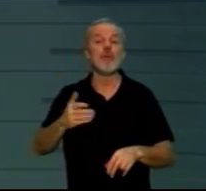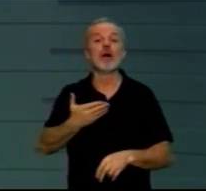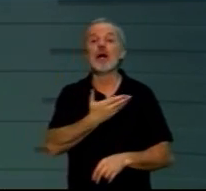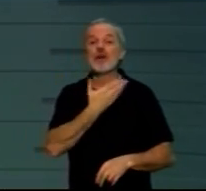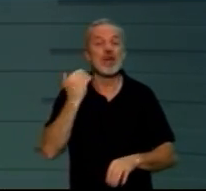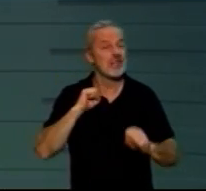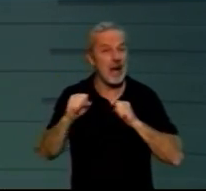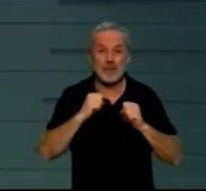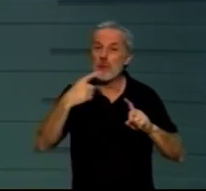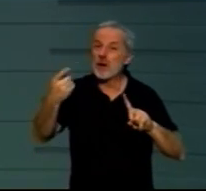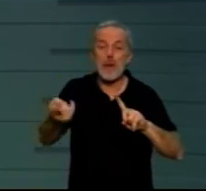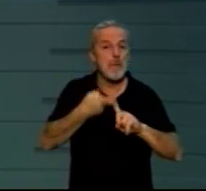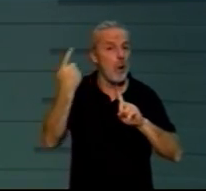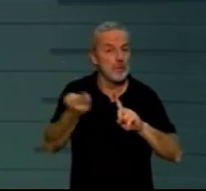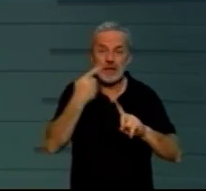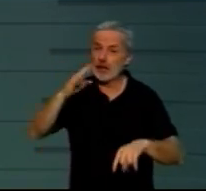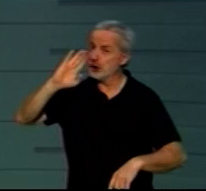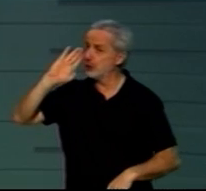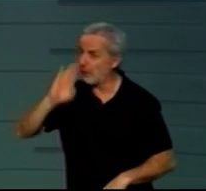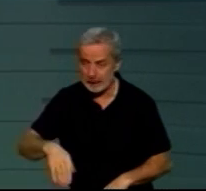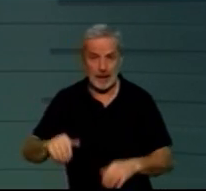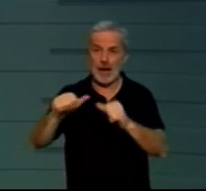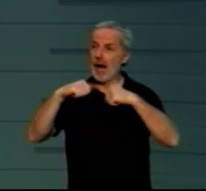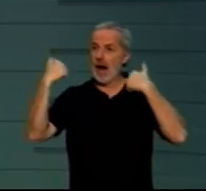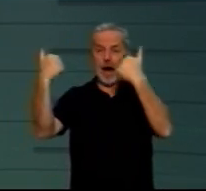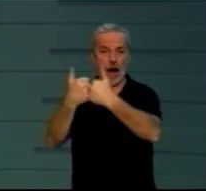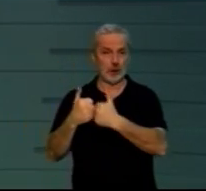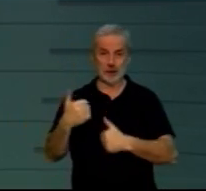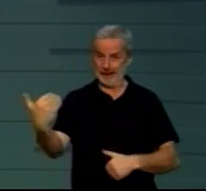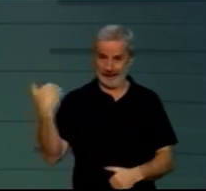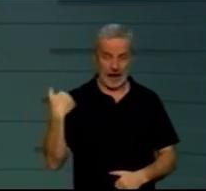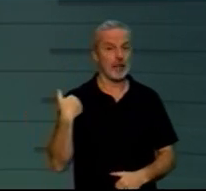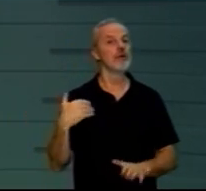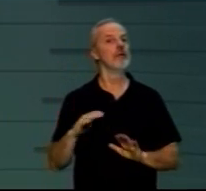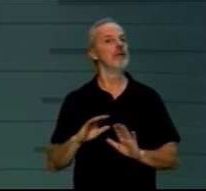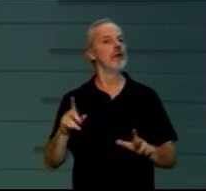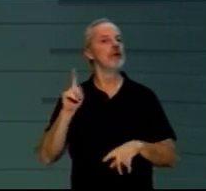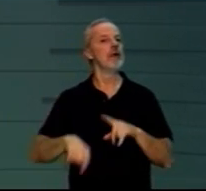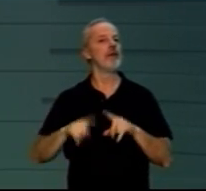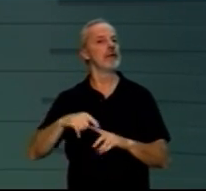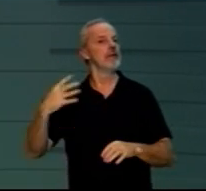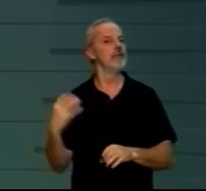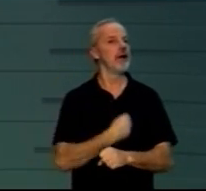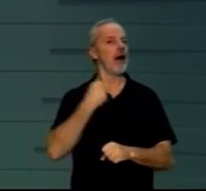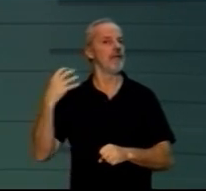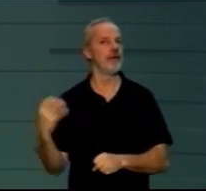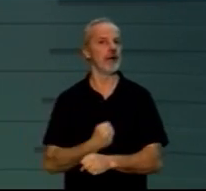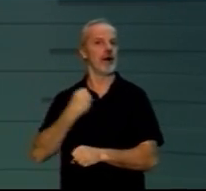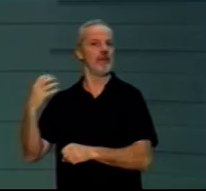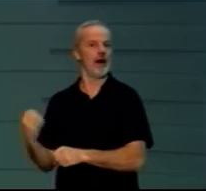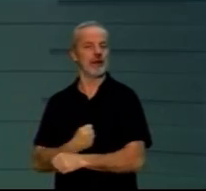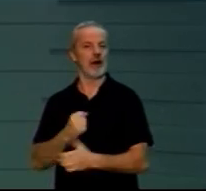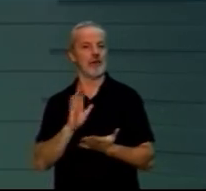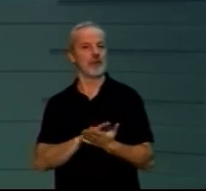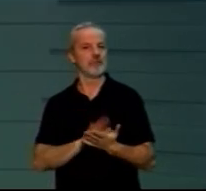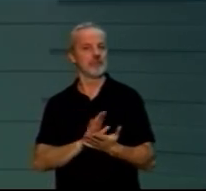jak si ti naši dráhoví cyklisté nemají, tak jsou schopni získávat tak fantastická